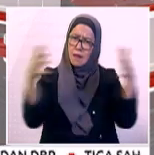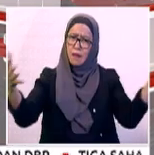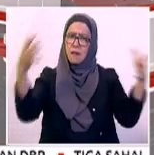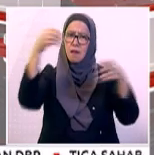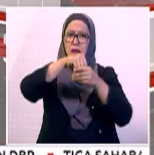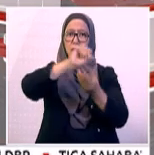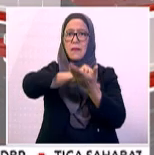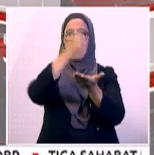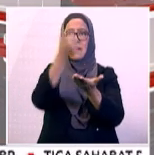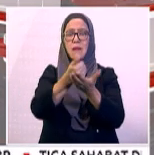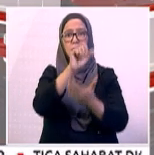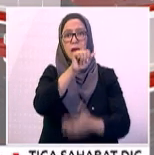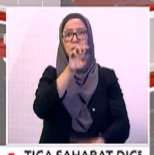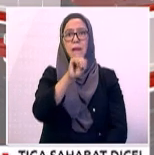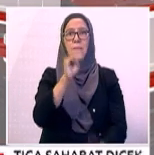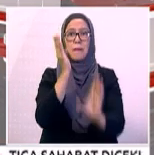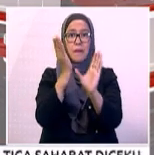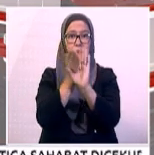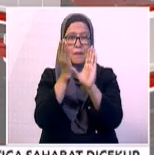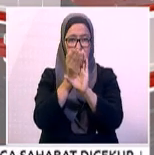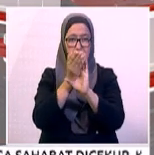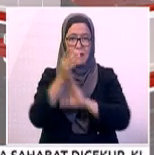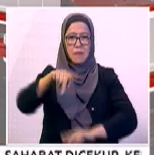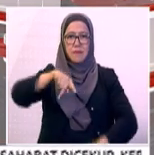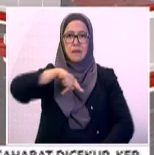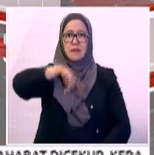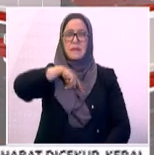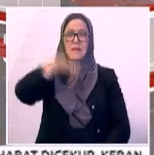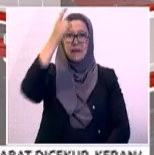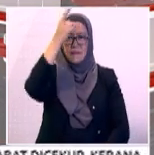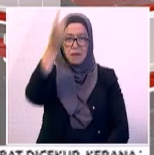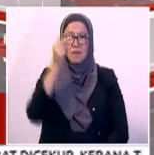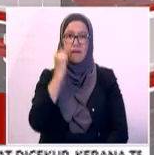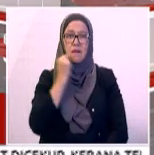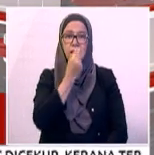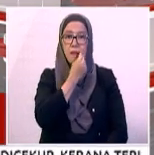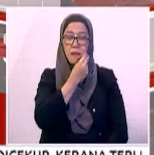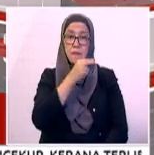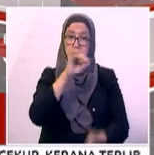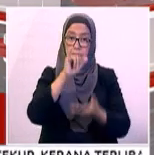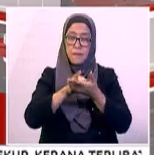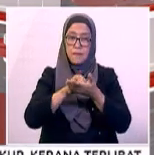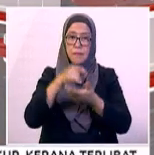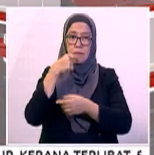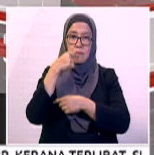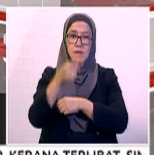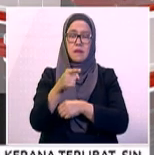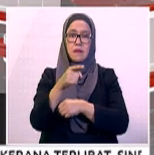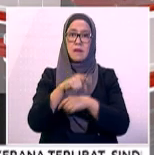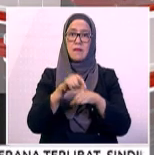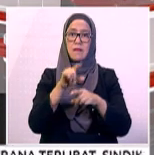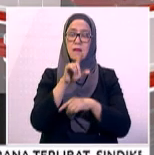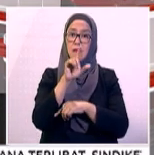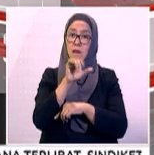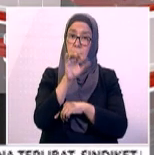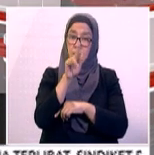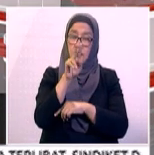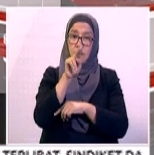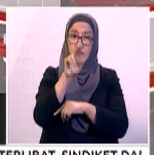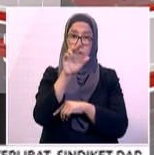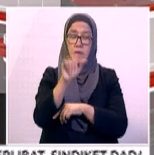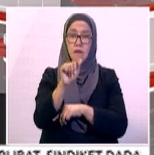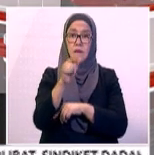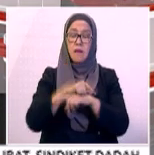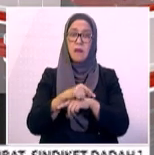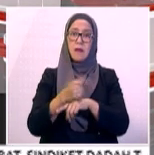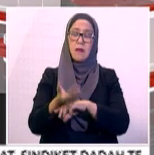Seri Najib Tun Razak. Perkara itu dimaklumkan saksi ke-54 Yuana Yu yang juga bekas pengurus perhubungan M-Bank pada